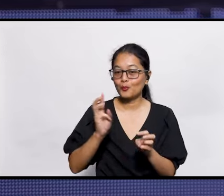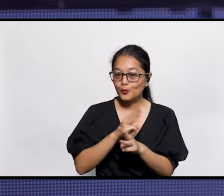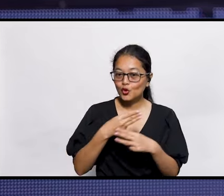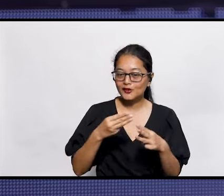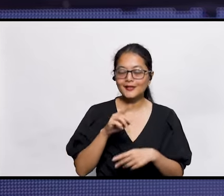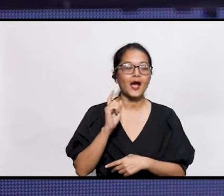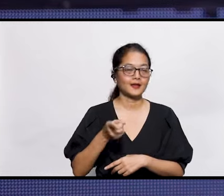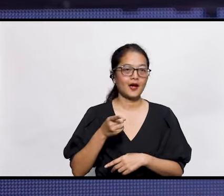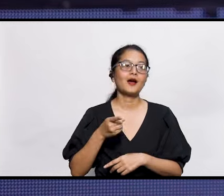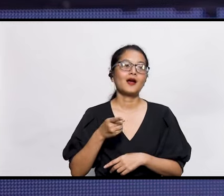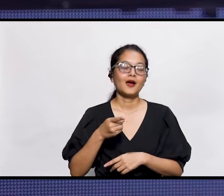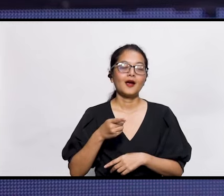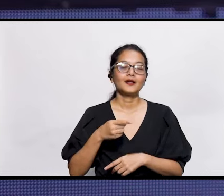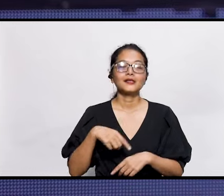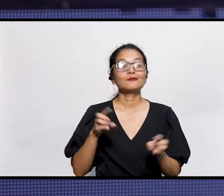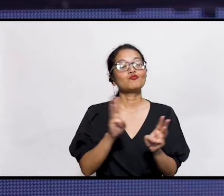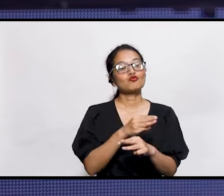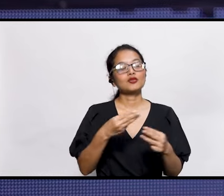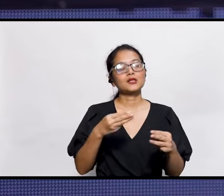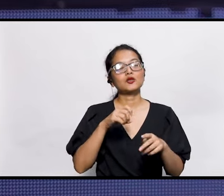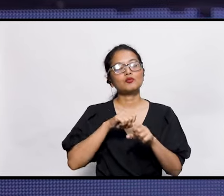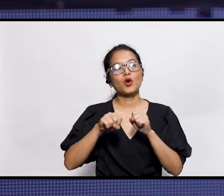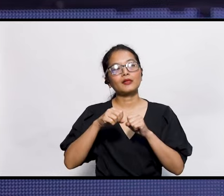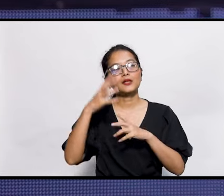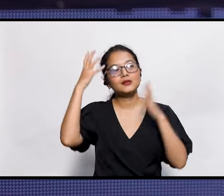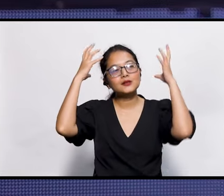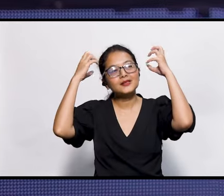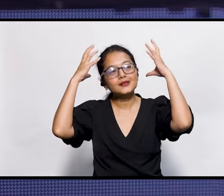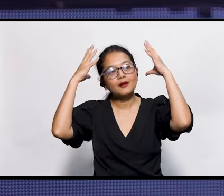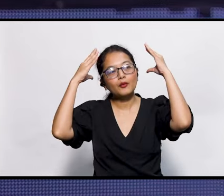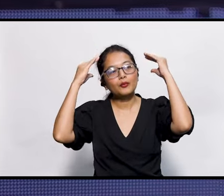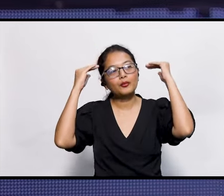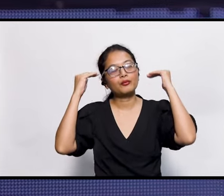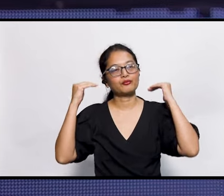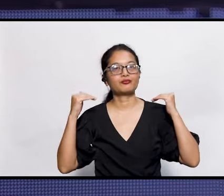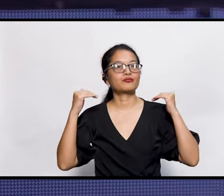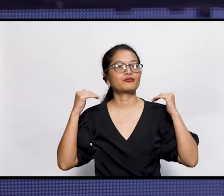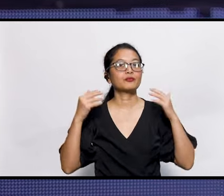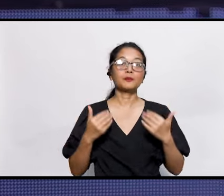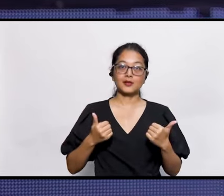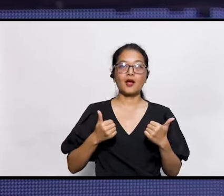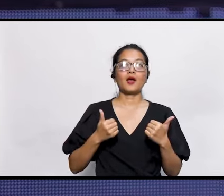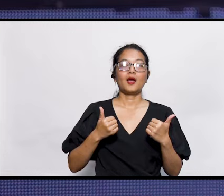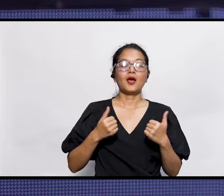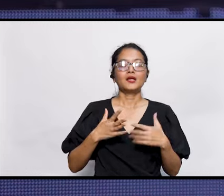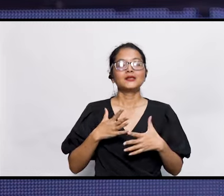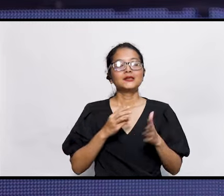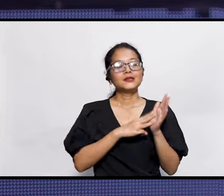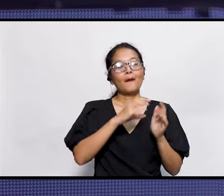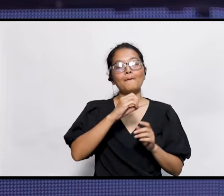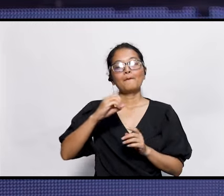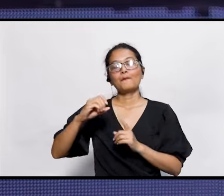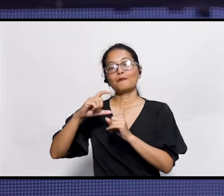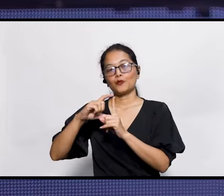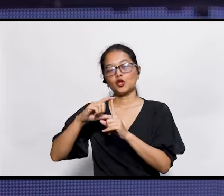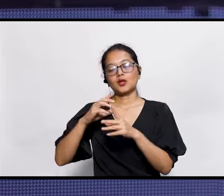mengatasi scientifically mengatasi stress level music dapat improve m kita feeling